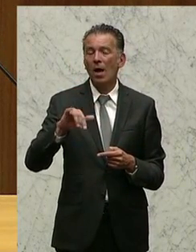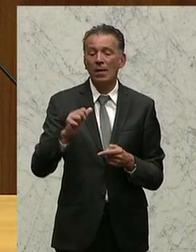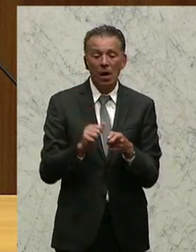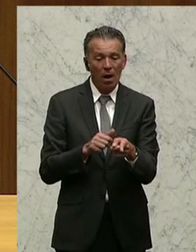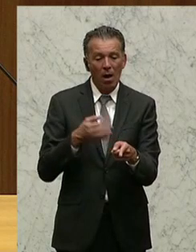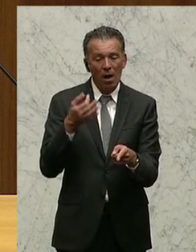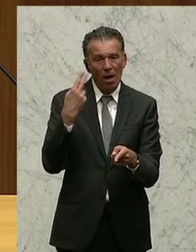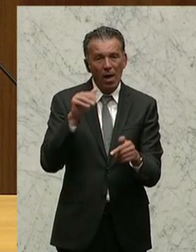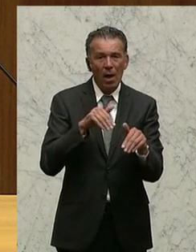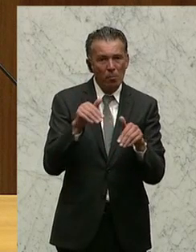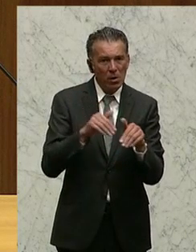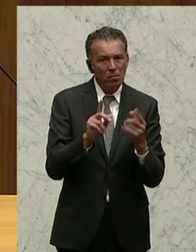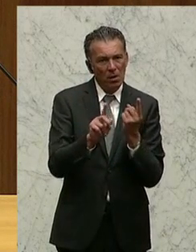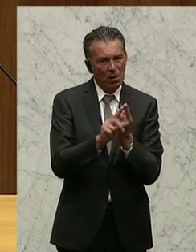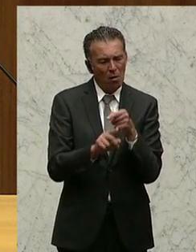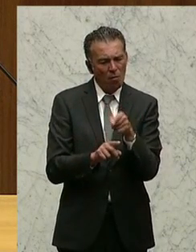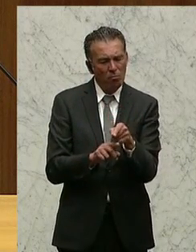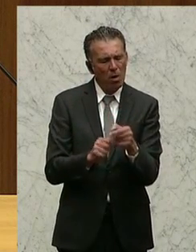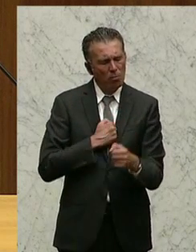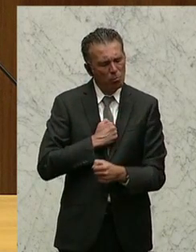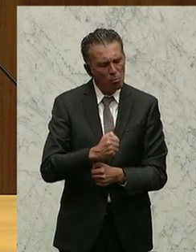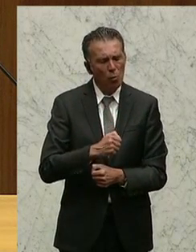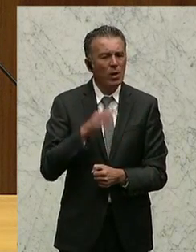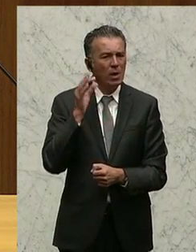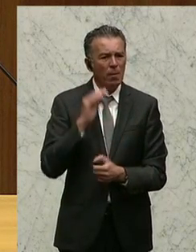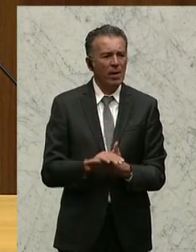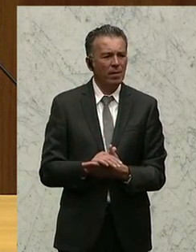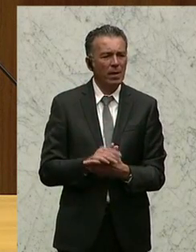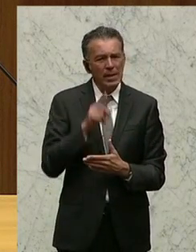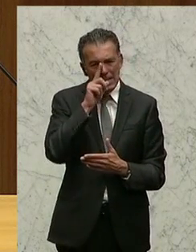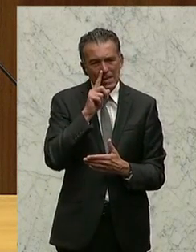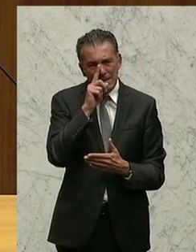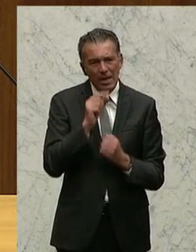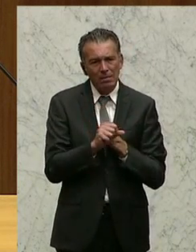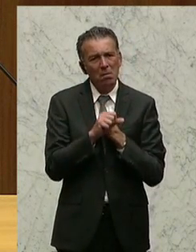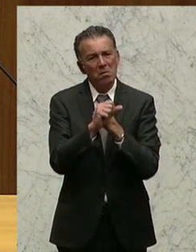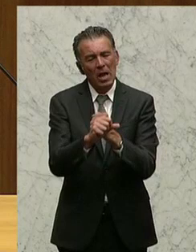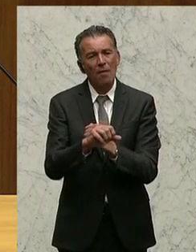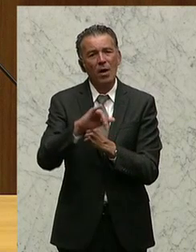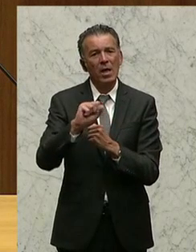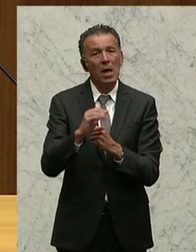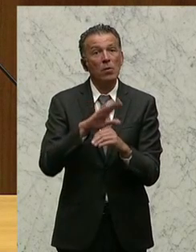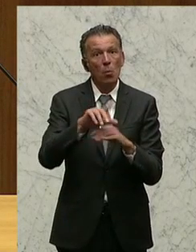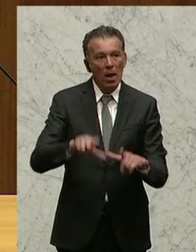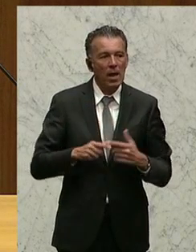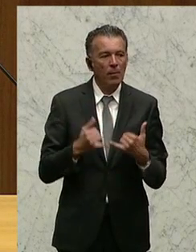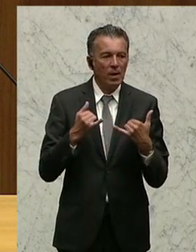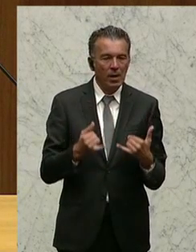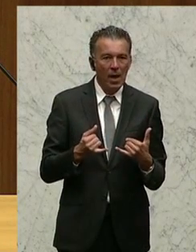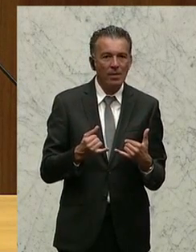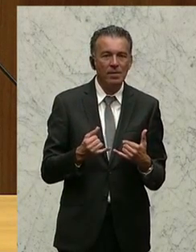jenes tapfere jesidische Mädchen, das die Sexsklaverei des IS überlebt hat. Und sie hat jetzt den Václav